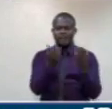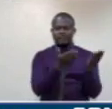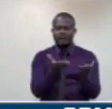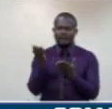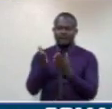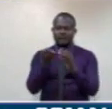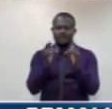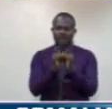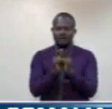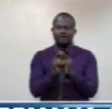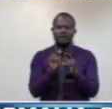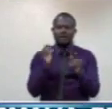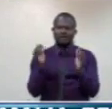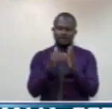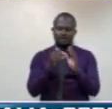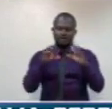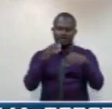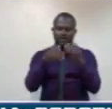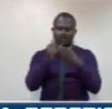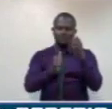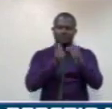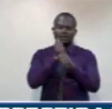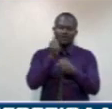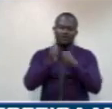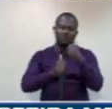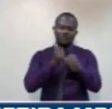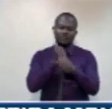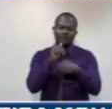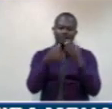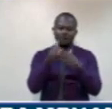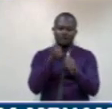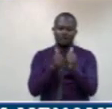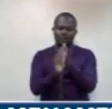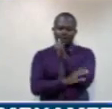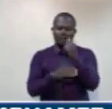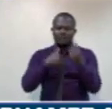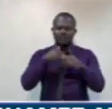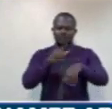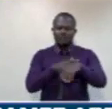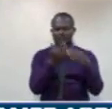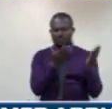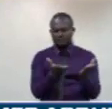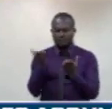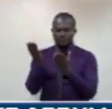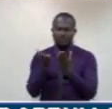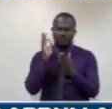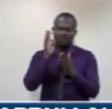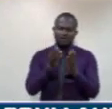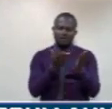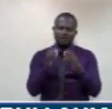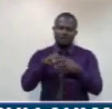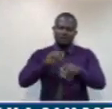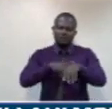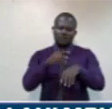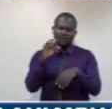ino nama cyangwa iri huriro buri mwaka, aho buri gihugu kigira igihe cyo kuyakira. Tugiye kuyakira ku nshuro ya